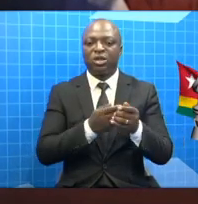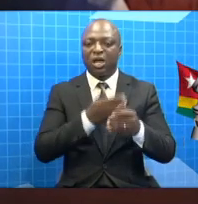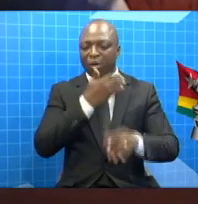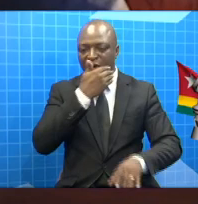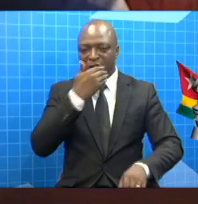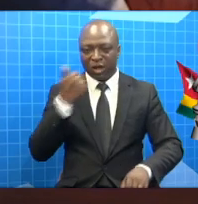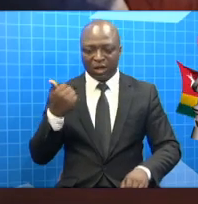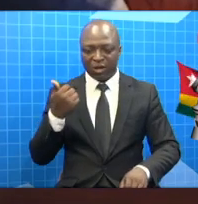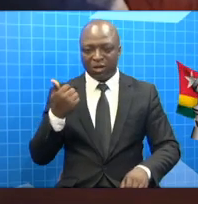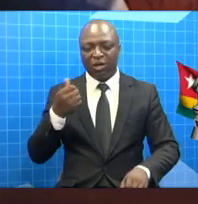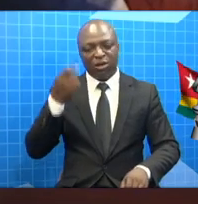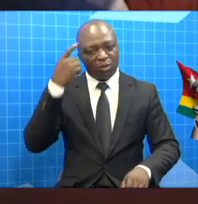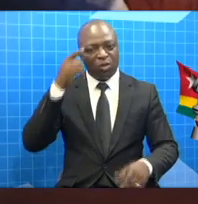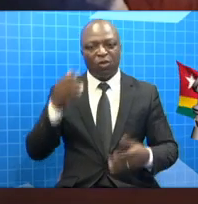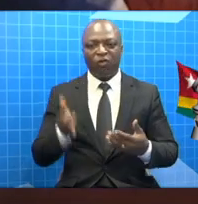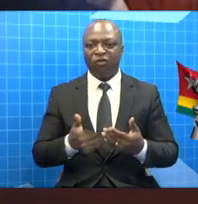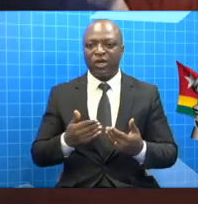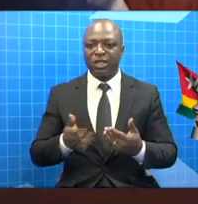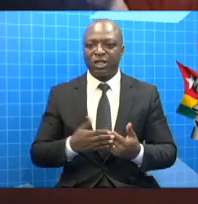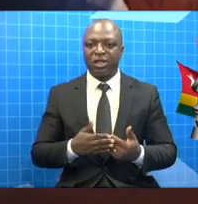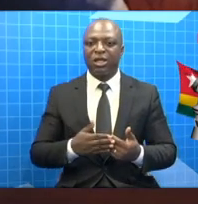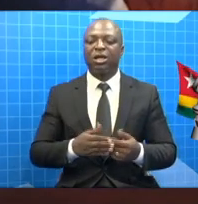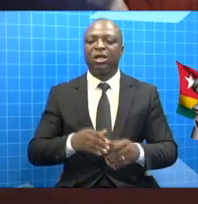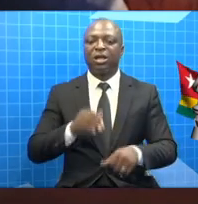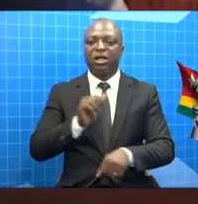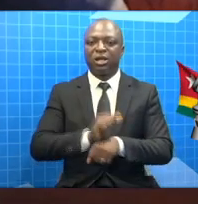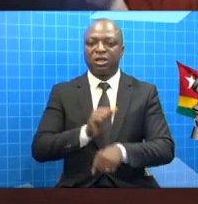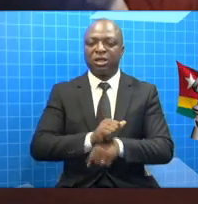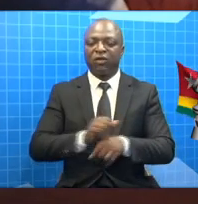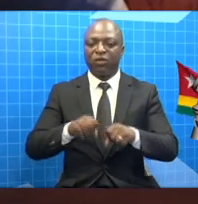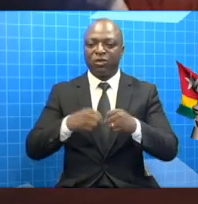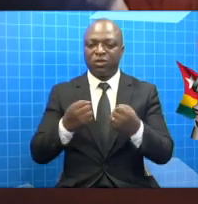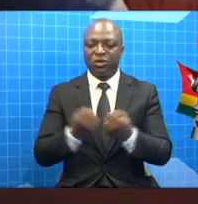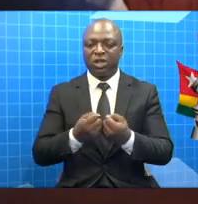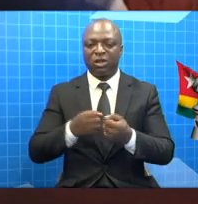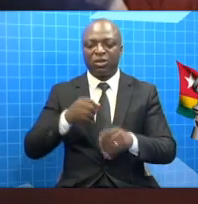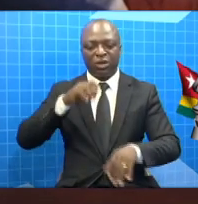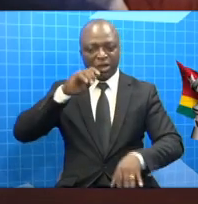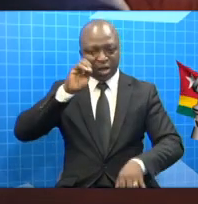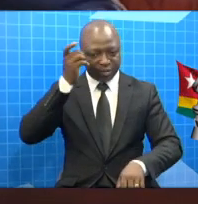amélioré pour faciliter les interventions sociales de l'État.